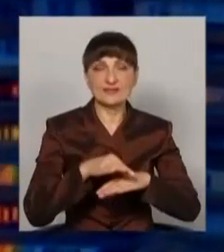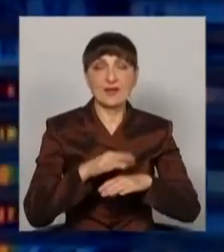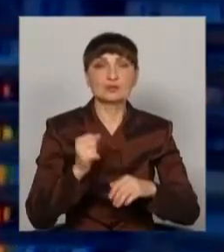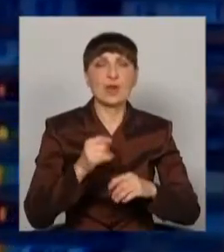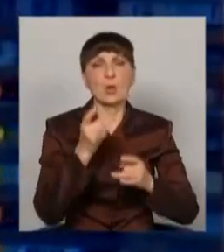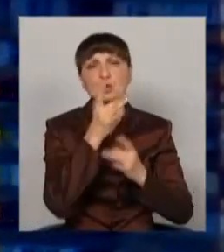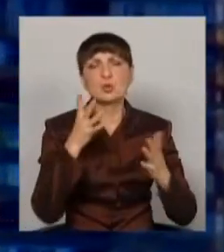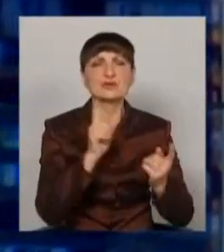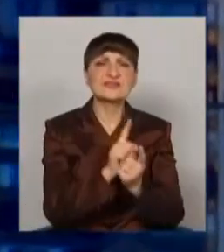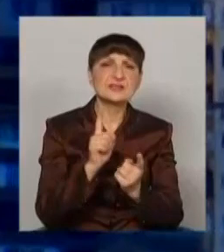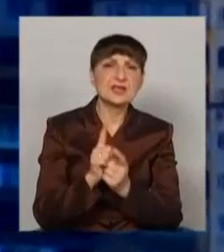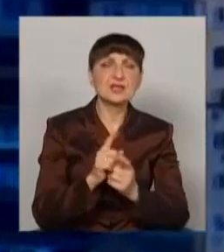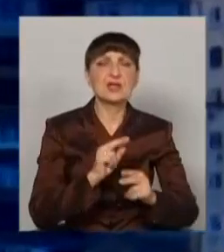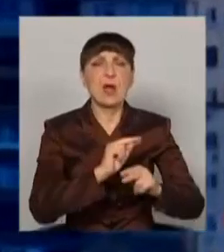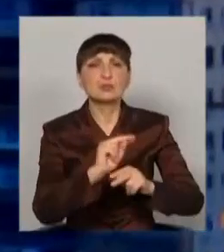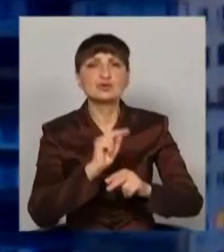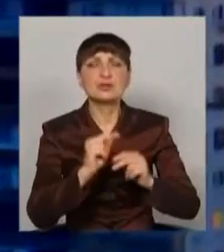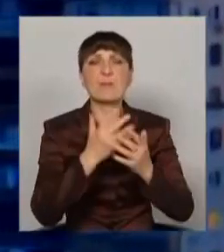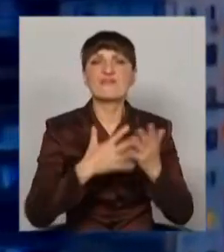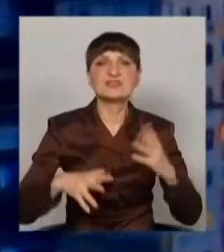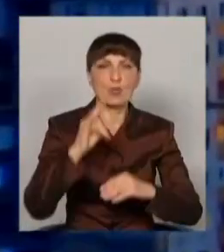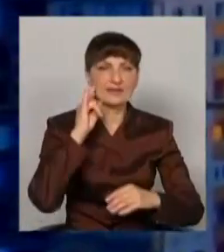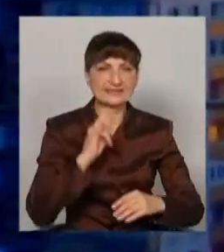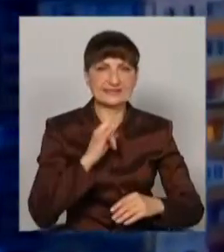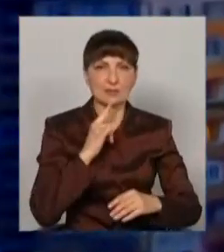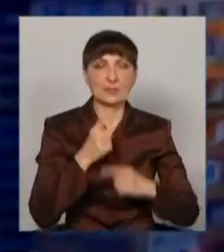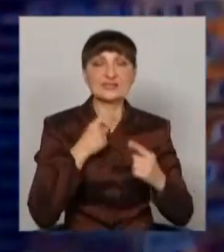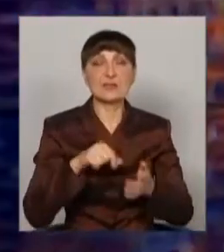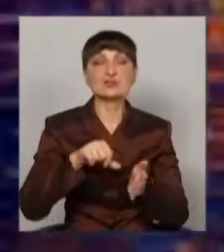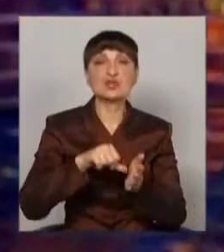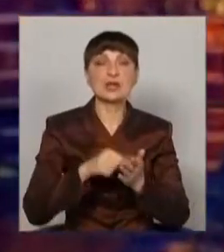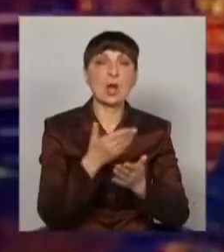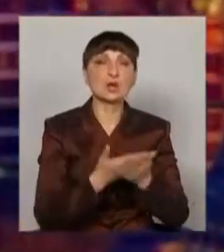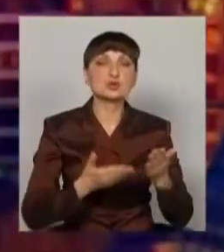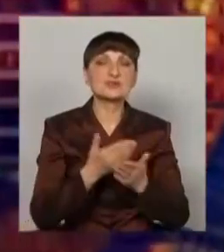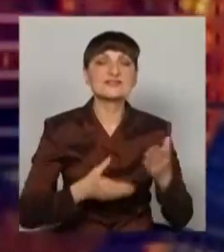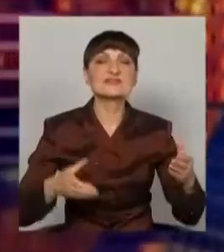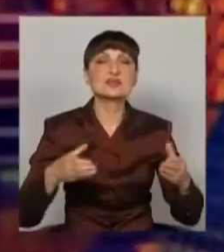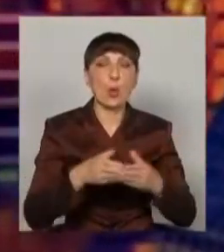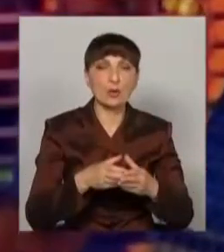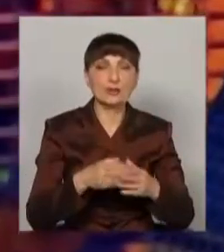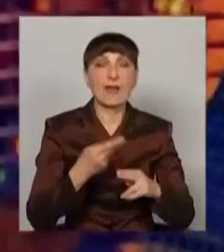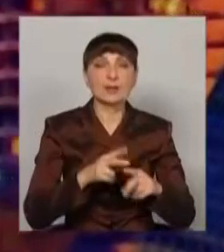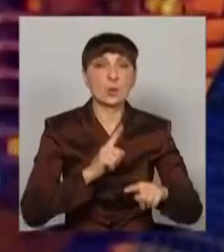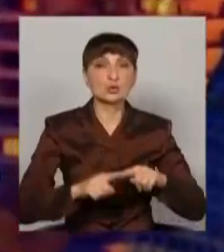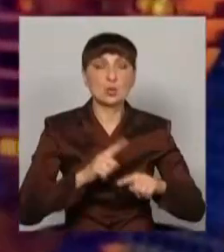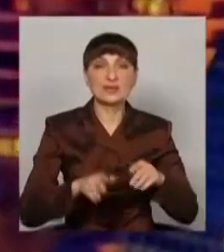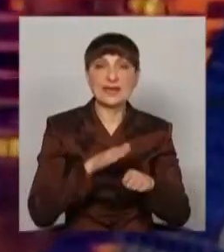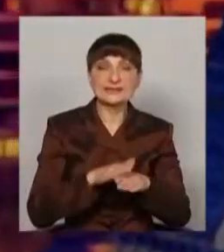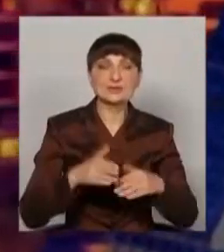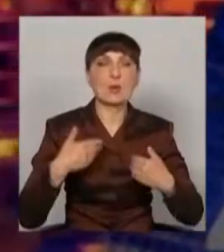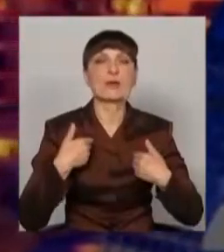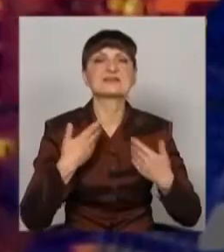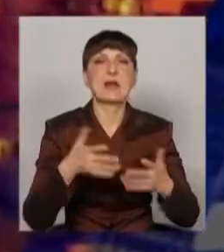культурные встречи и мастер-классы по всей стране. По словам членов консультативно-совещательного органа, это ускорит реализацию